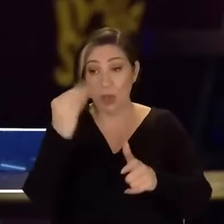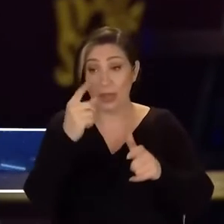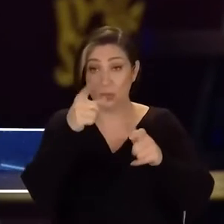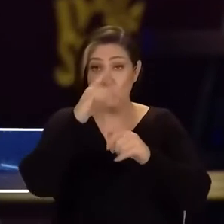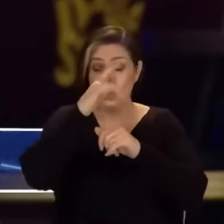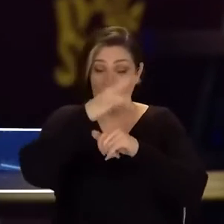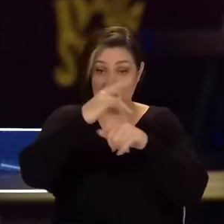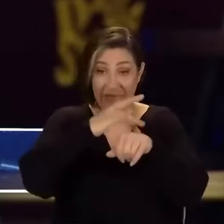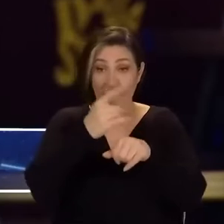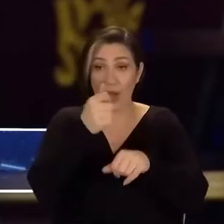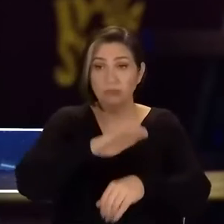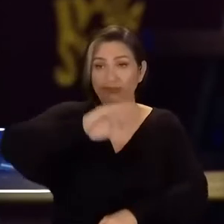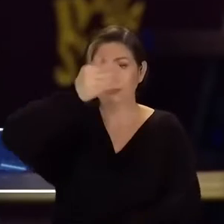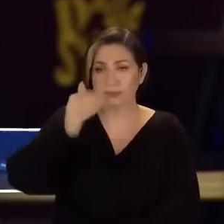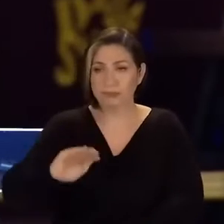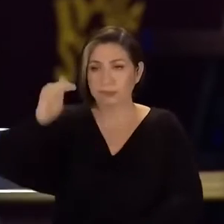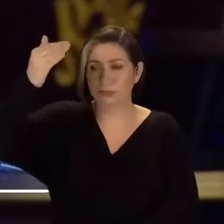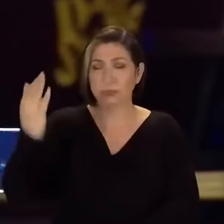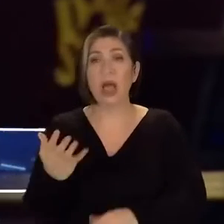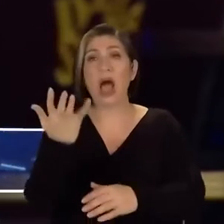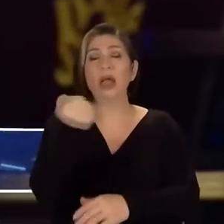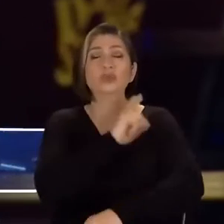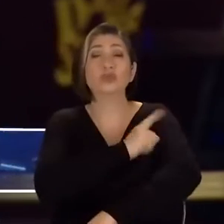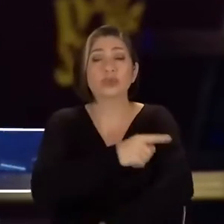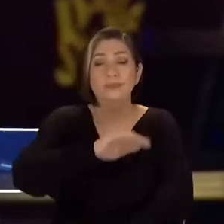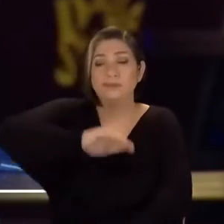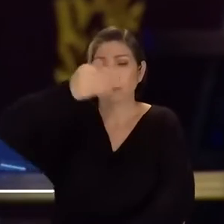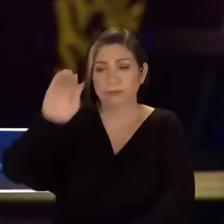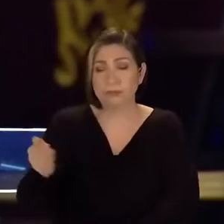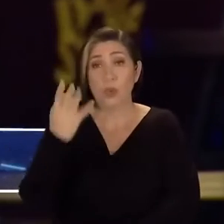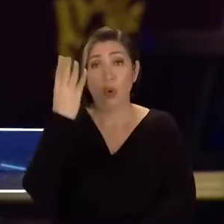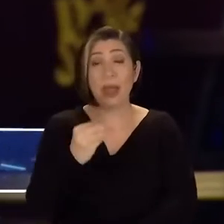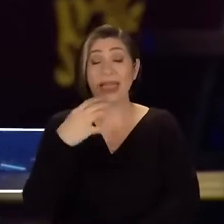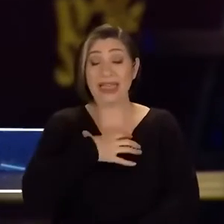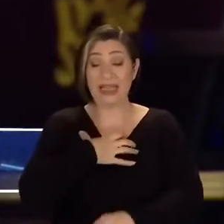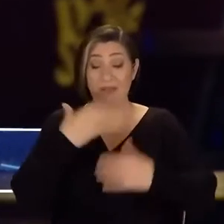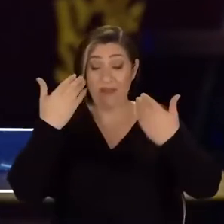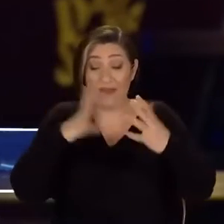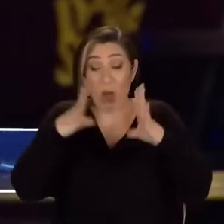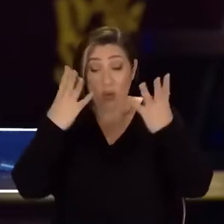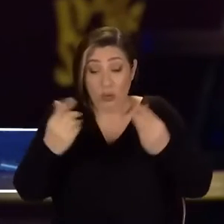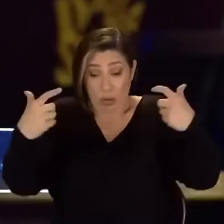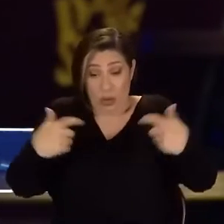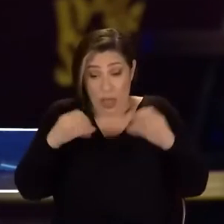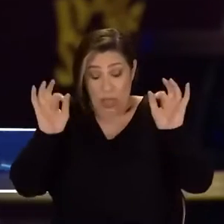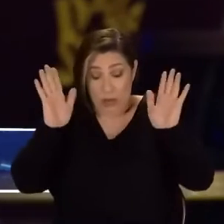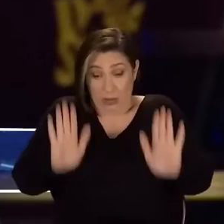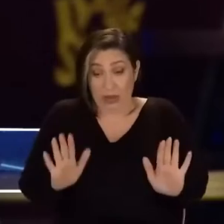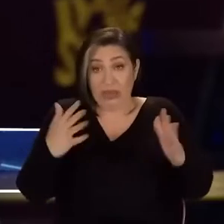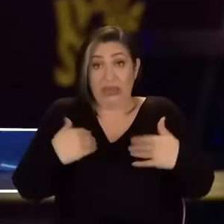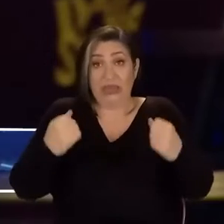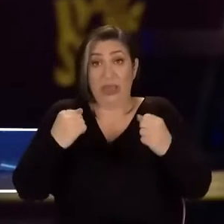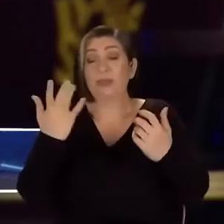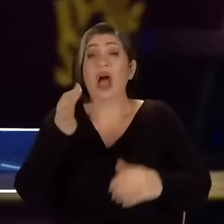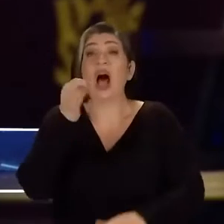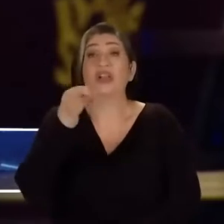para birimi dalgalı olan, alım gücü dalgalı olan ve daha çok kendi varlığını koruyabilmek için sağlam varlıklara ne